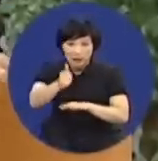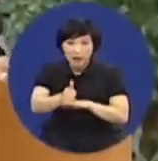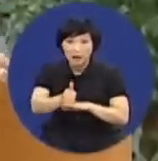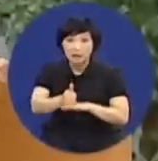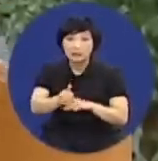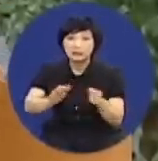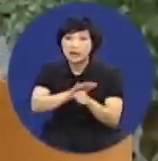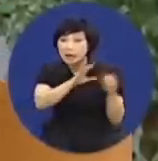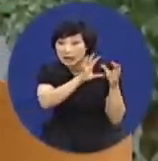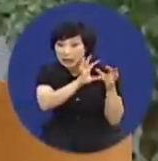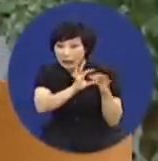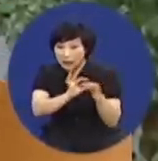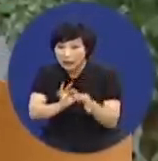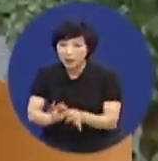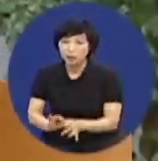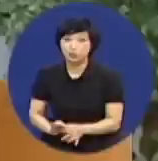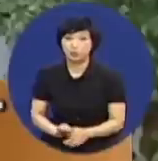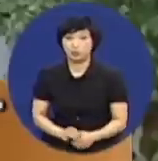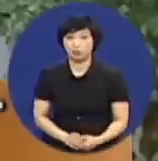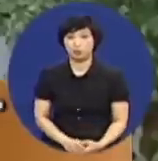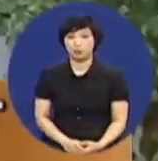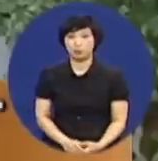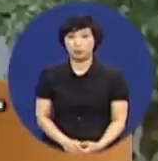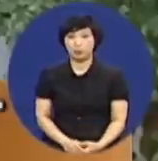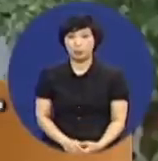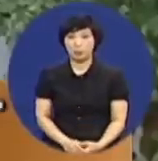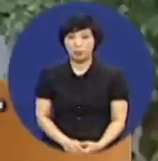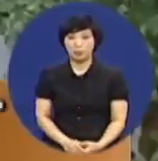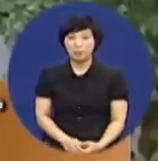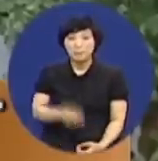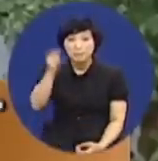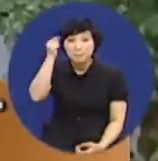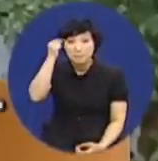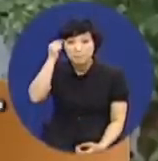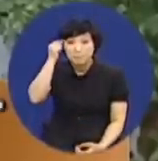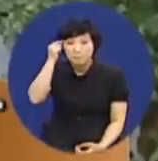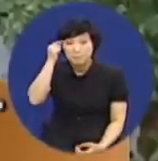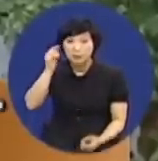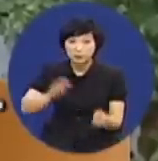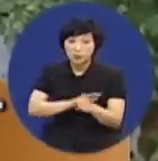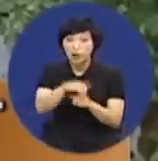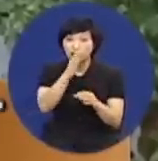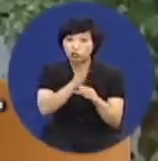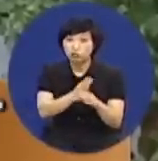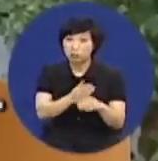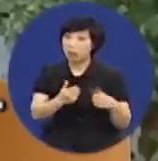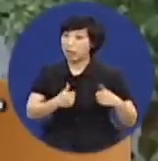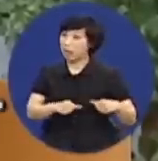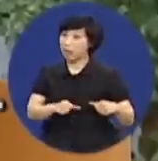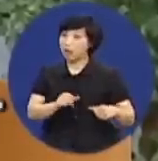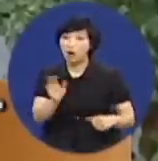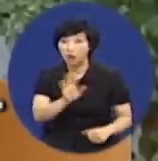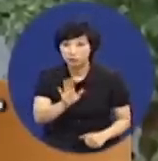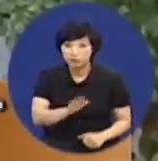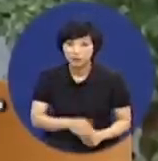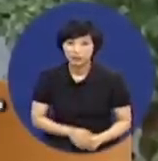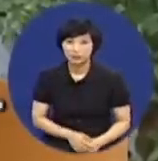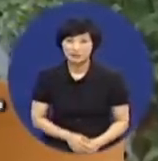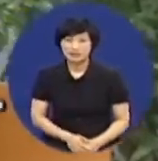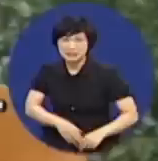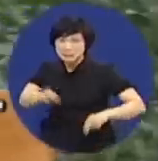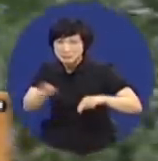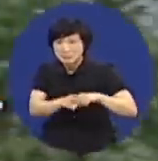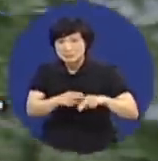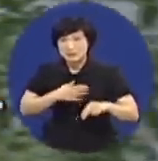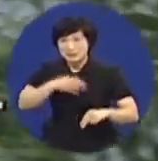で愛するとおっしゃいました。なぜ愛することをやめないですか。鞭